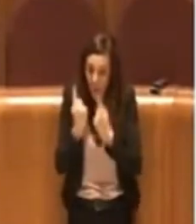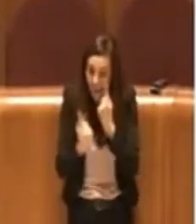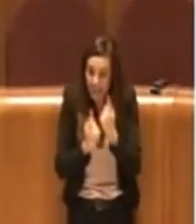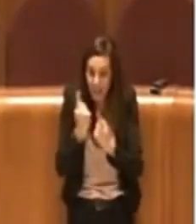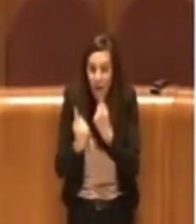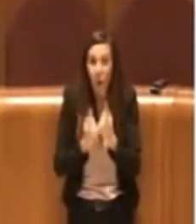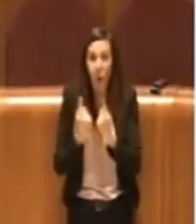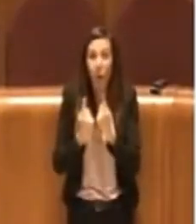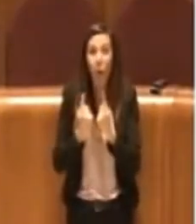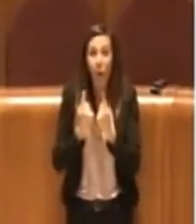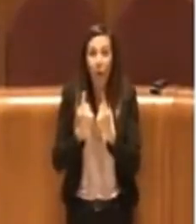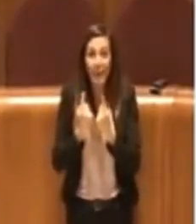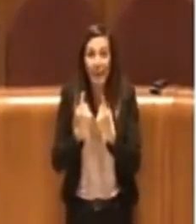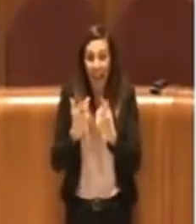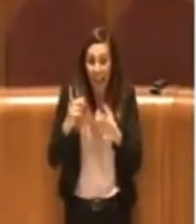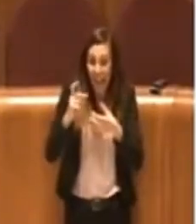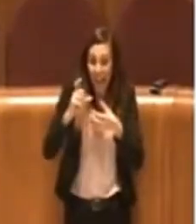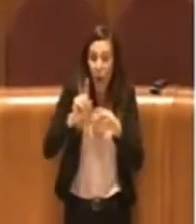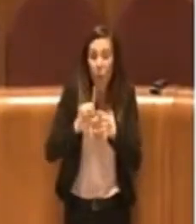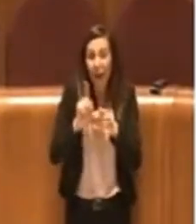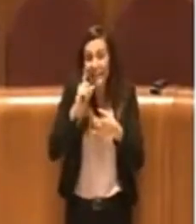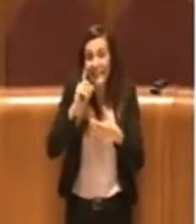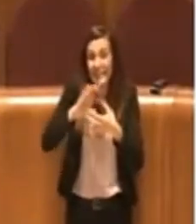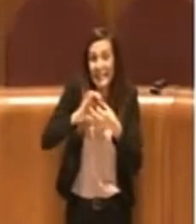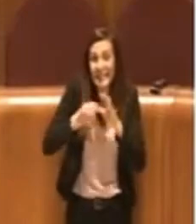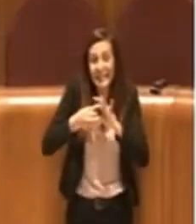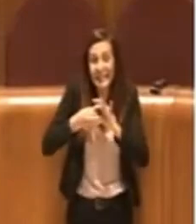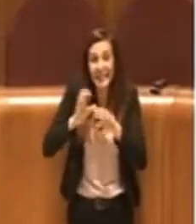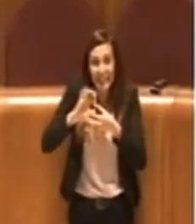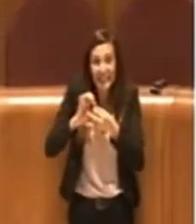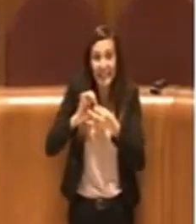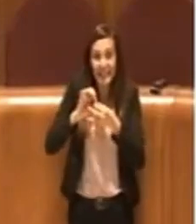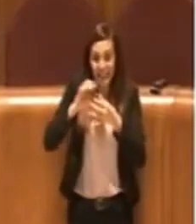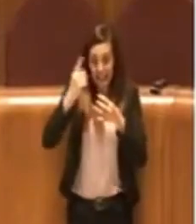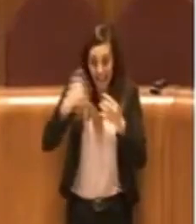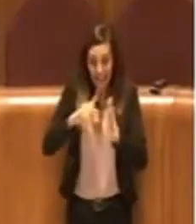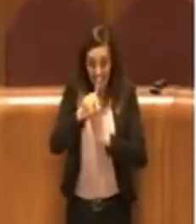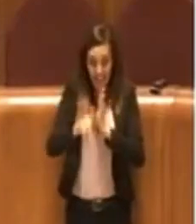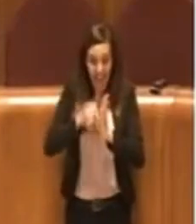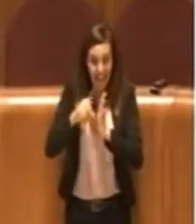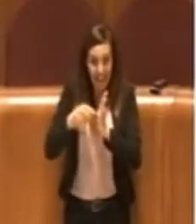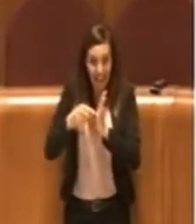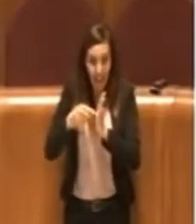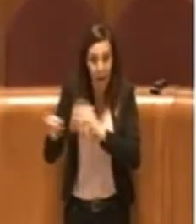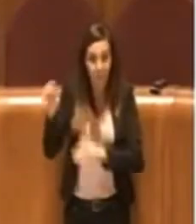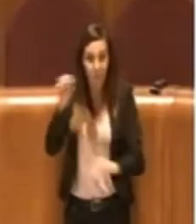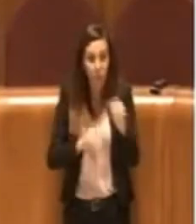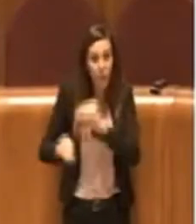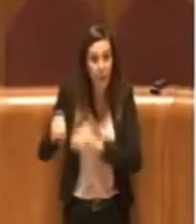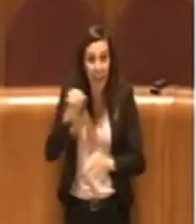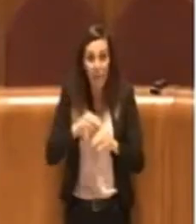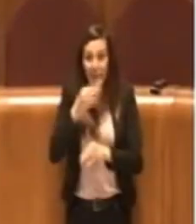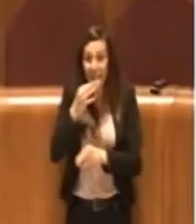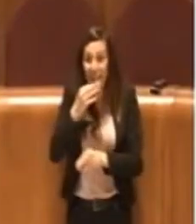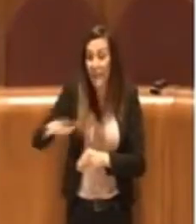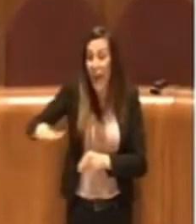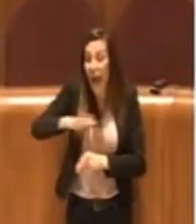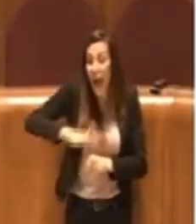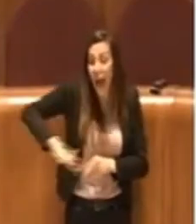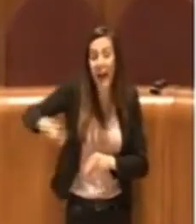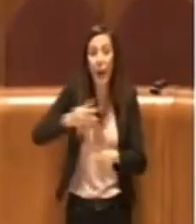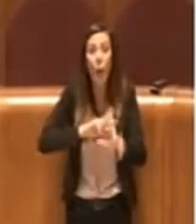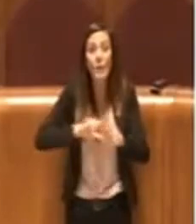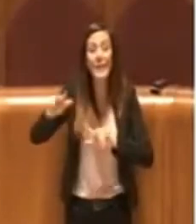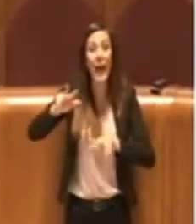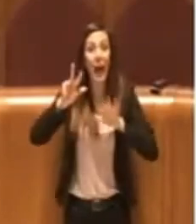a oggi nella delibera, e oggi la votiamo questa delibera, non c'è a questo punto un'area per l'ottavo